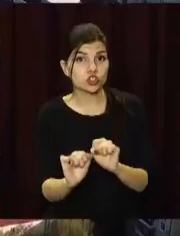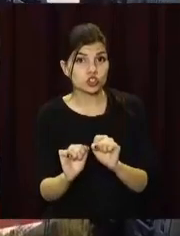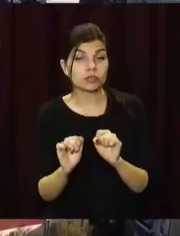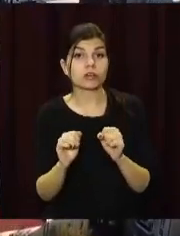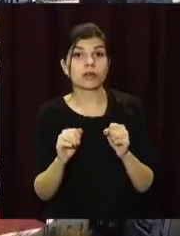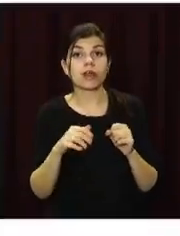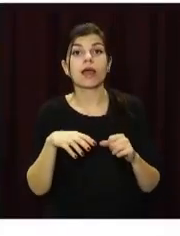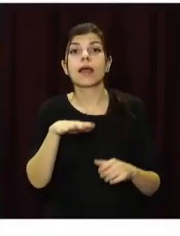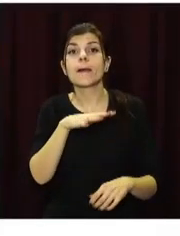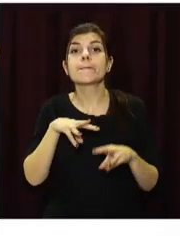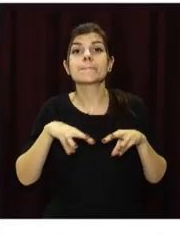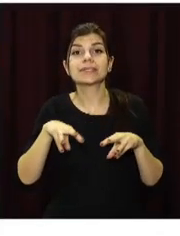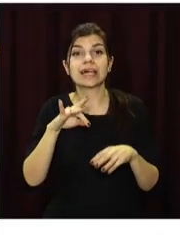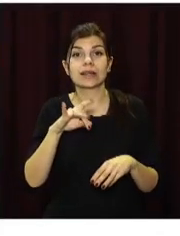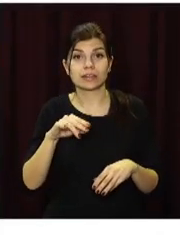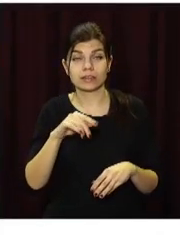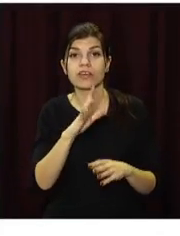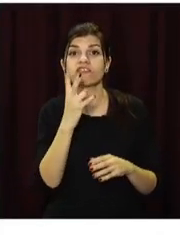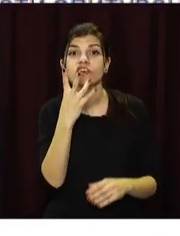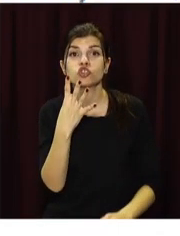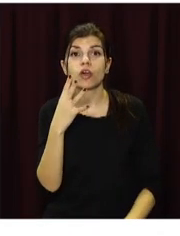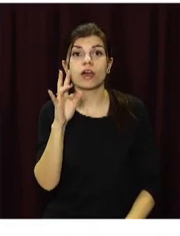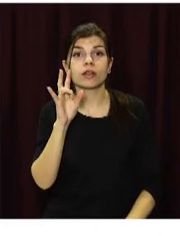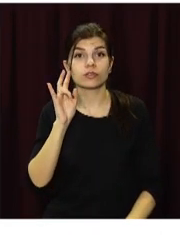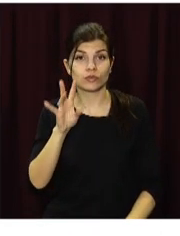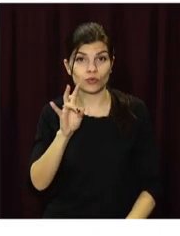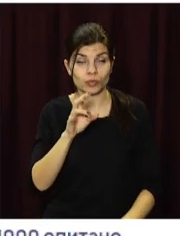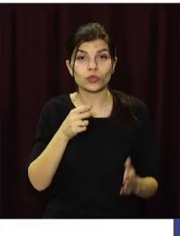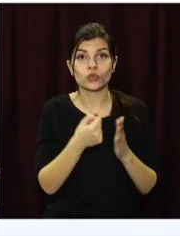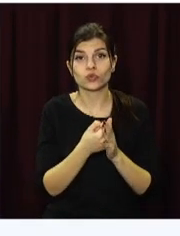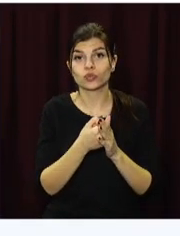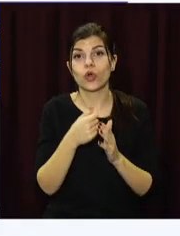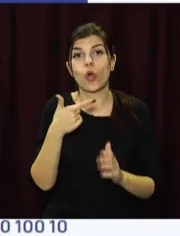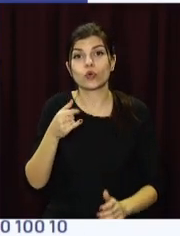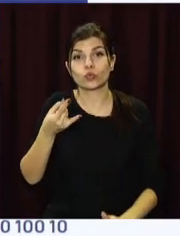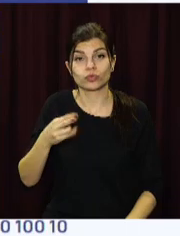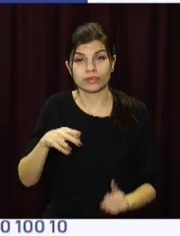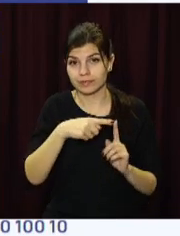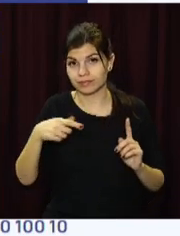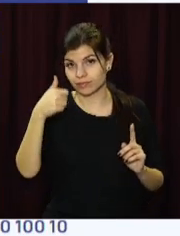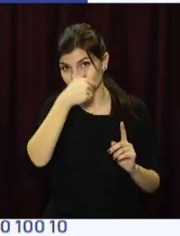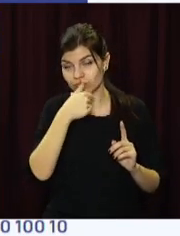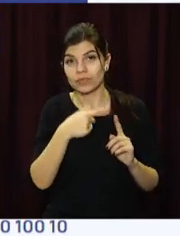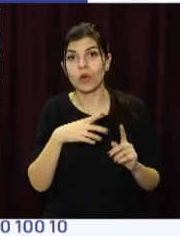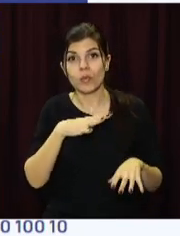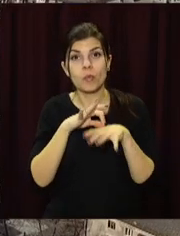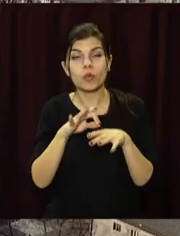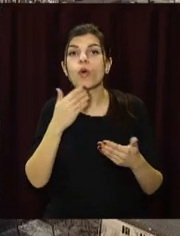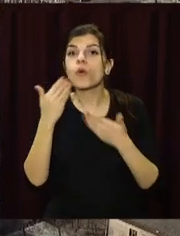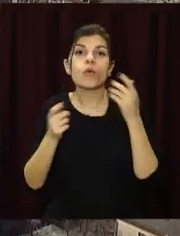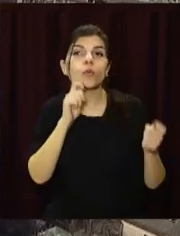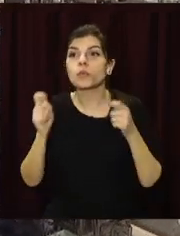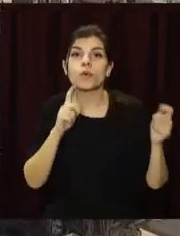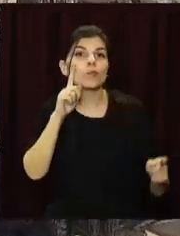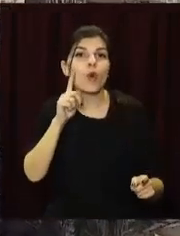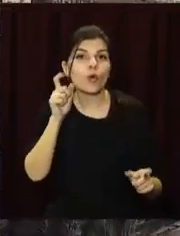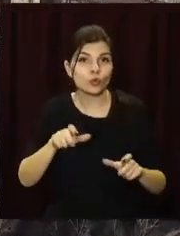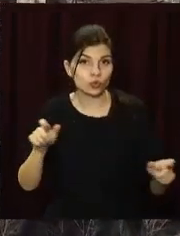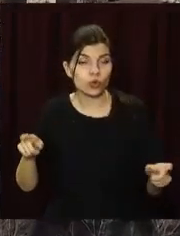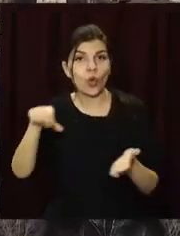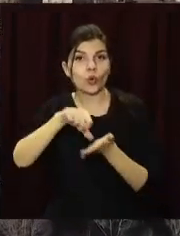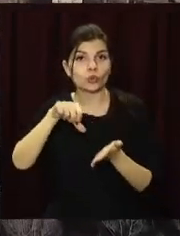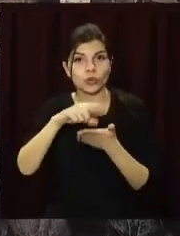На сайті міськради Дніпра з 24 листопада по 24 грудня 2020 року проводилося опитування молоді. Участь